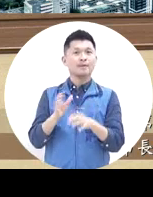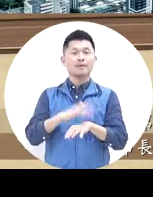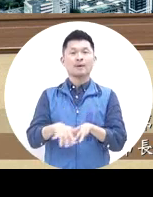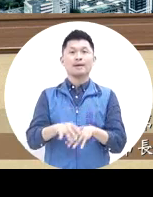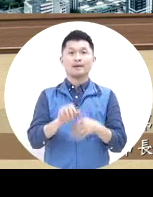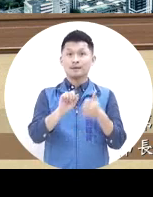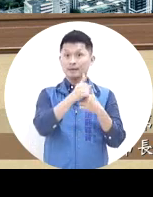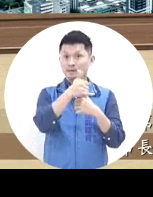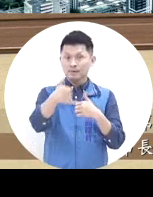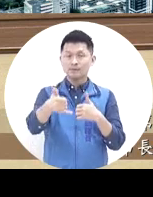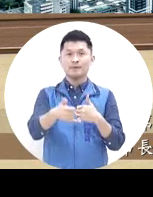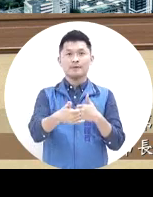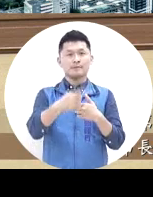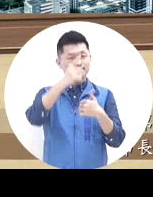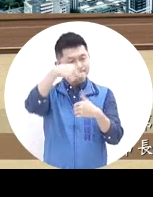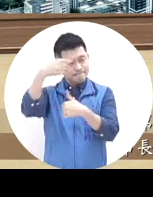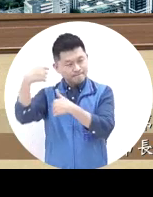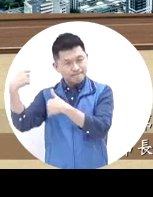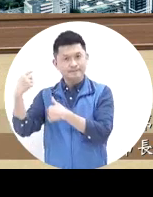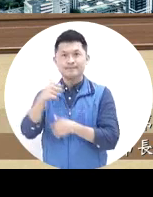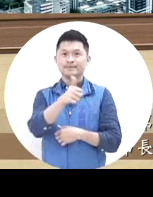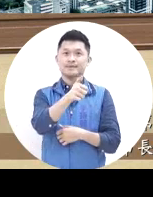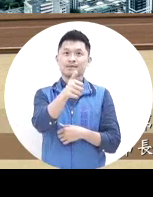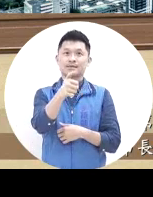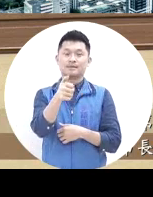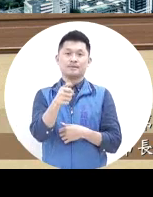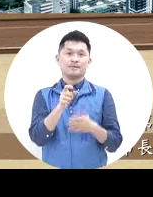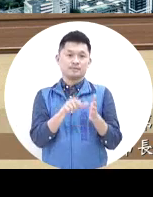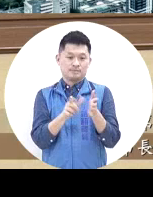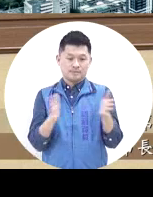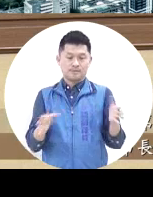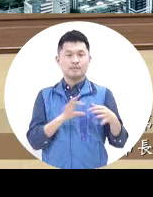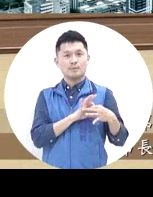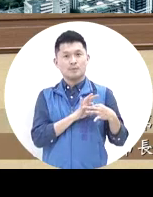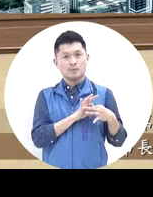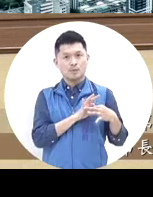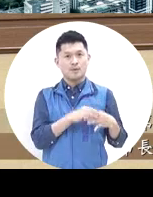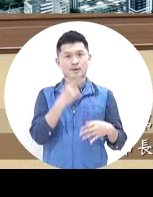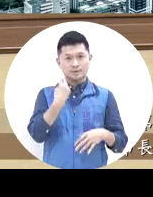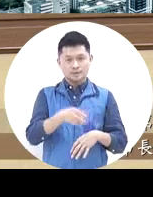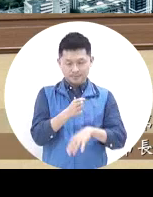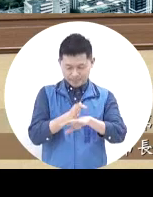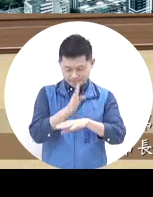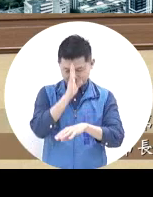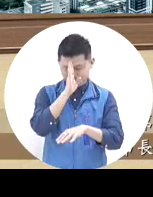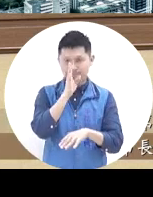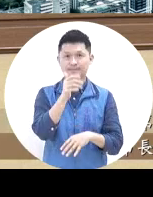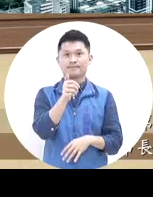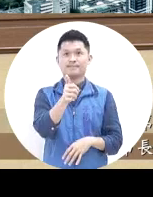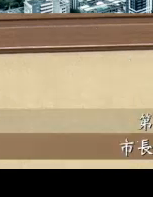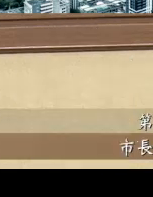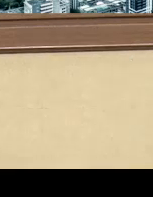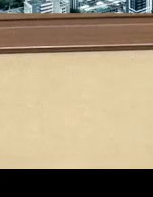员给我们满满的指导，也谢谢议员这段时间给我们的关心，再度感谢，谢谢。